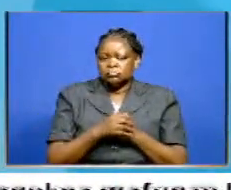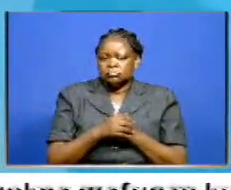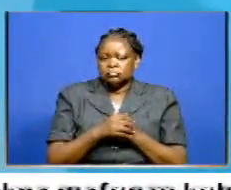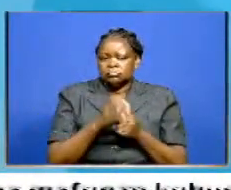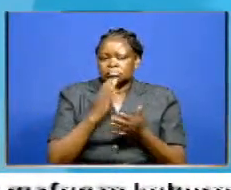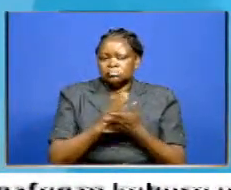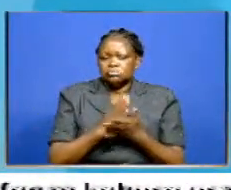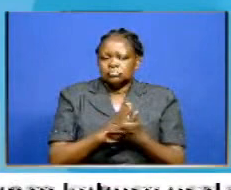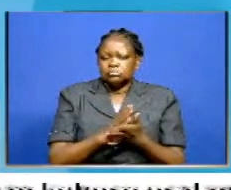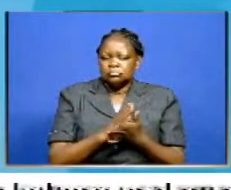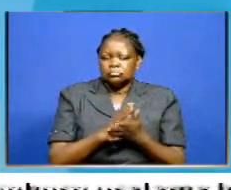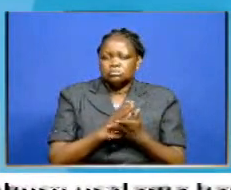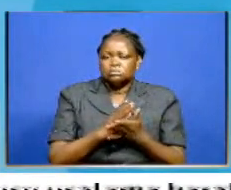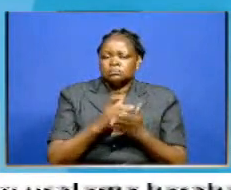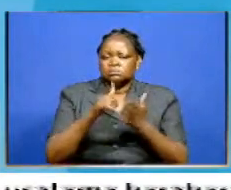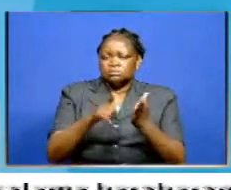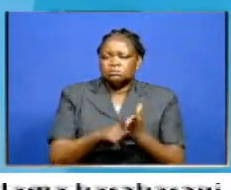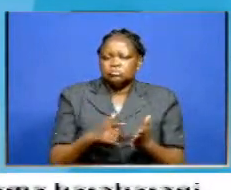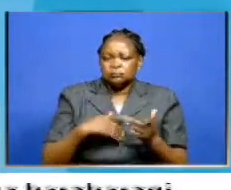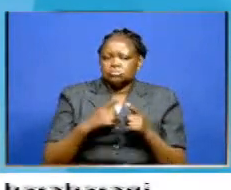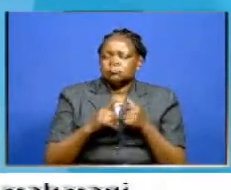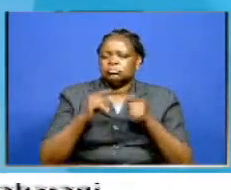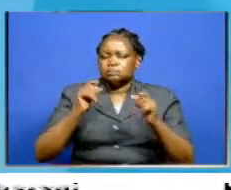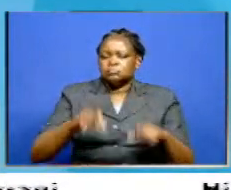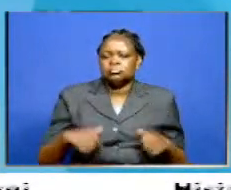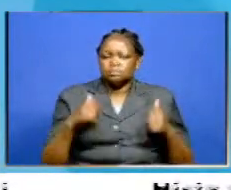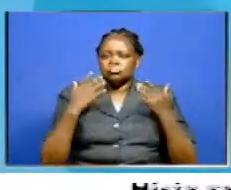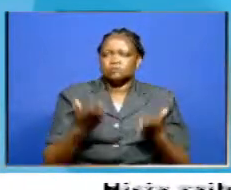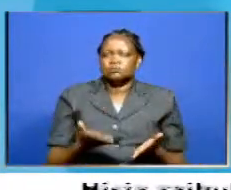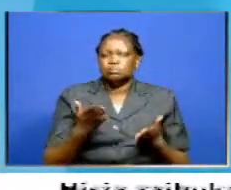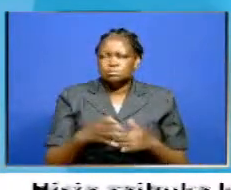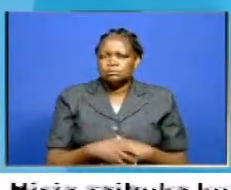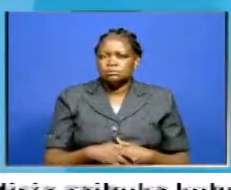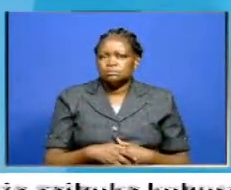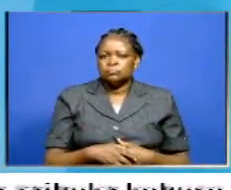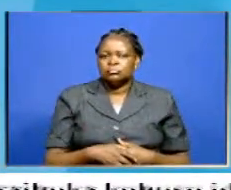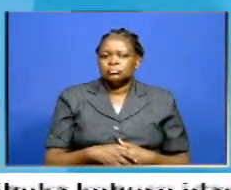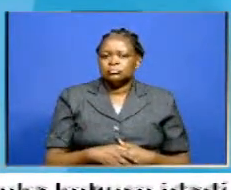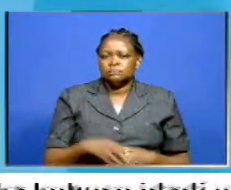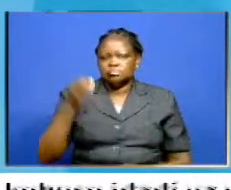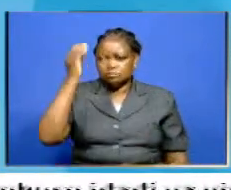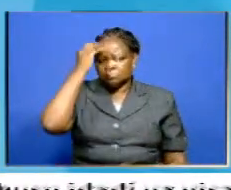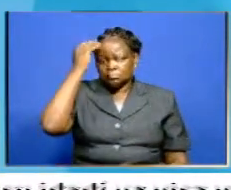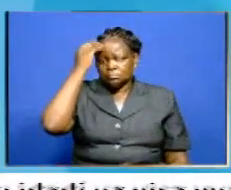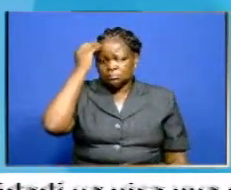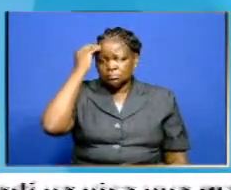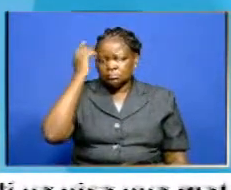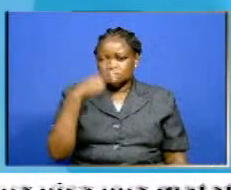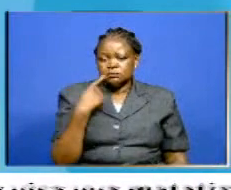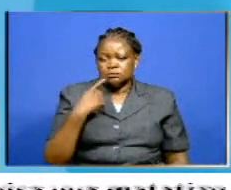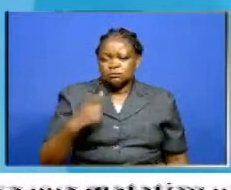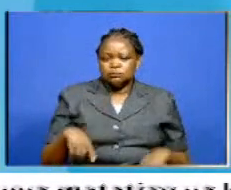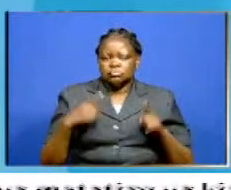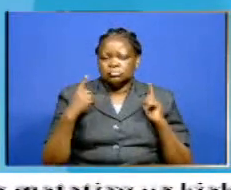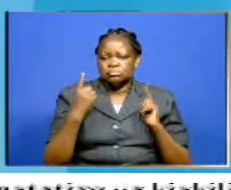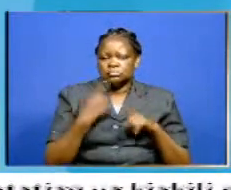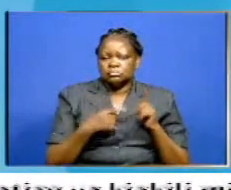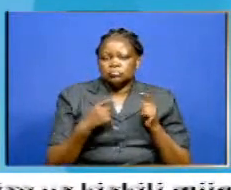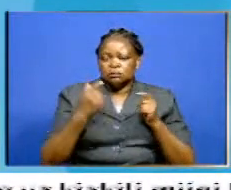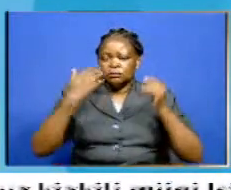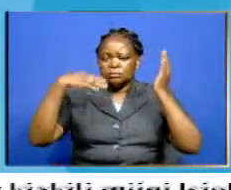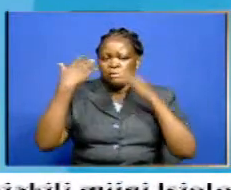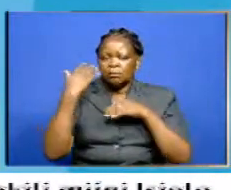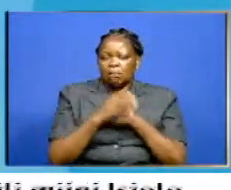inawekwa katika mkopo. Ukiangalia katika maisha ya sasa, wale wanafunzi ambao wanafuzu kutoka katika chuo